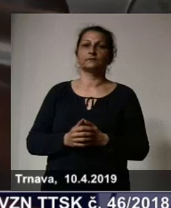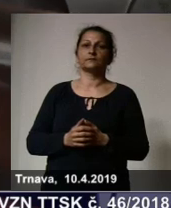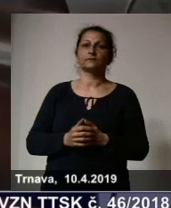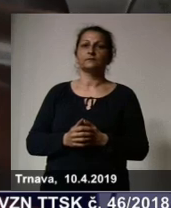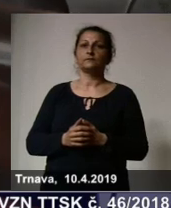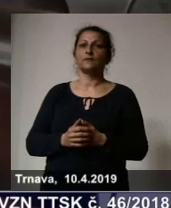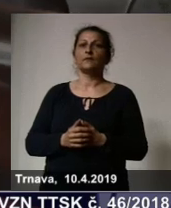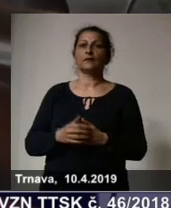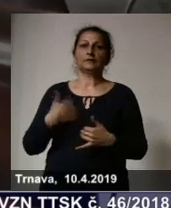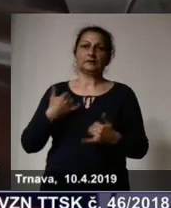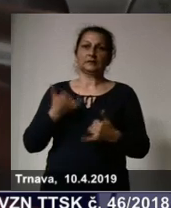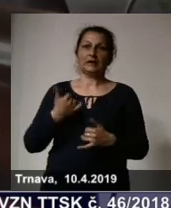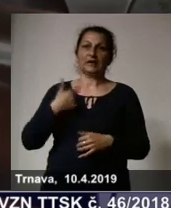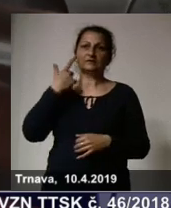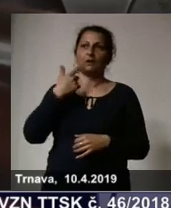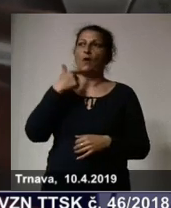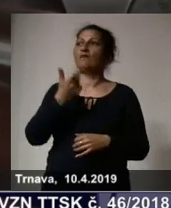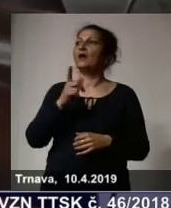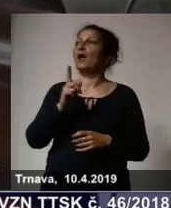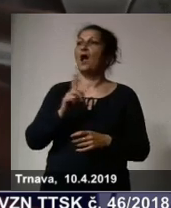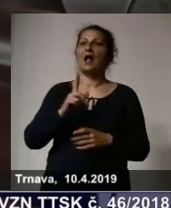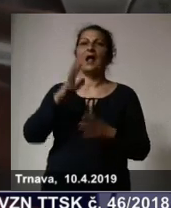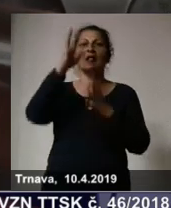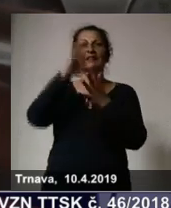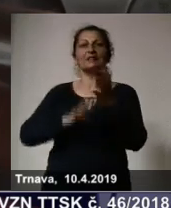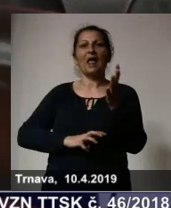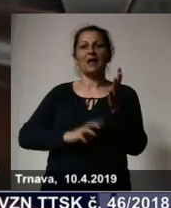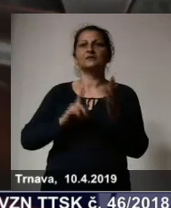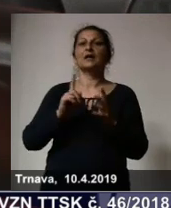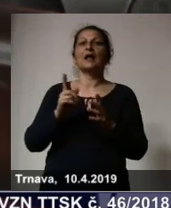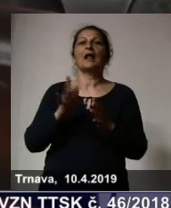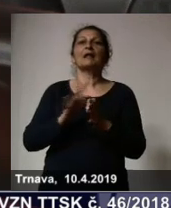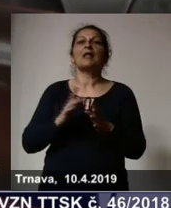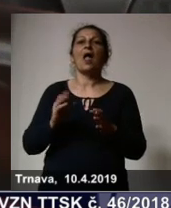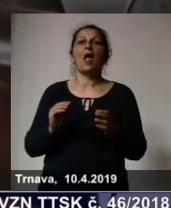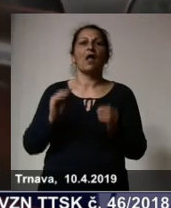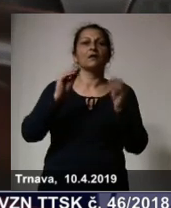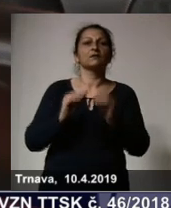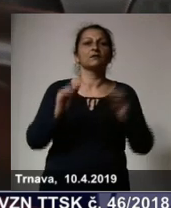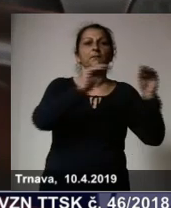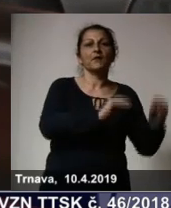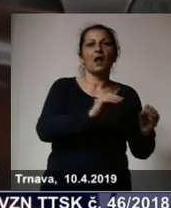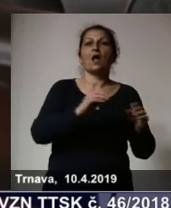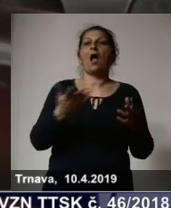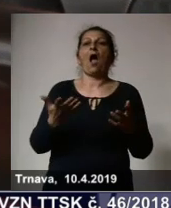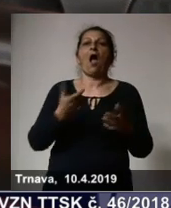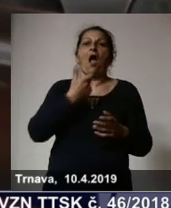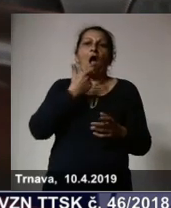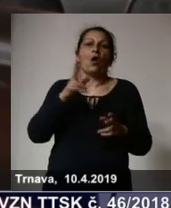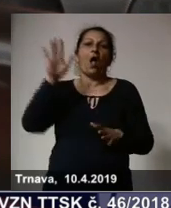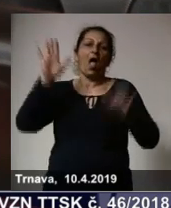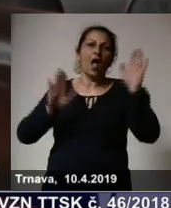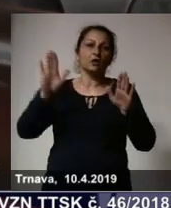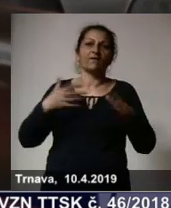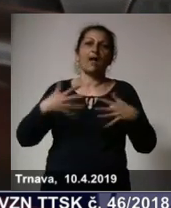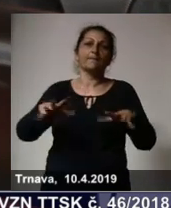Vedeli by sme povedať presnú tú textáciu, že kam by sme to zaradili, aby som to mohol zaradiť ako hlasovanie predtým, než budeme prijímať